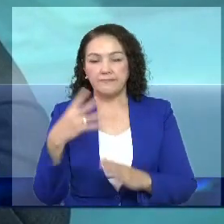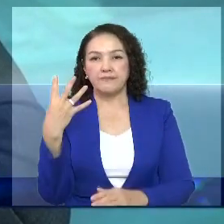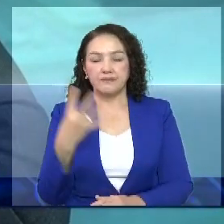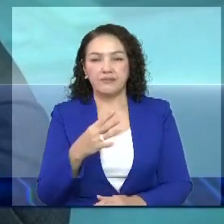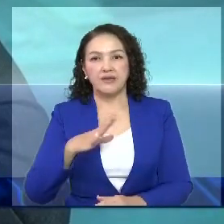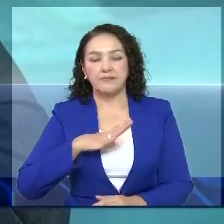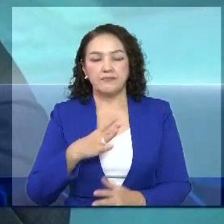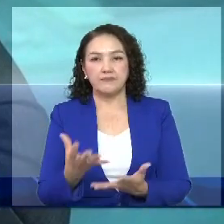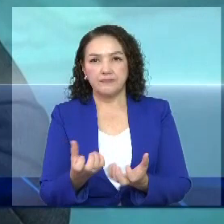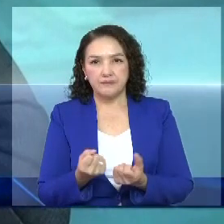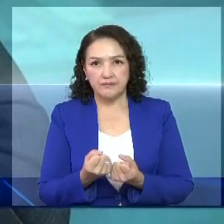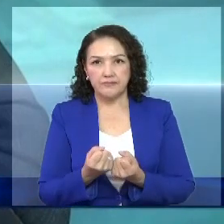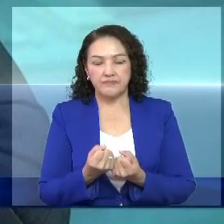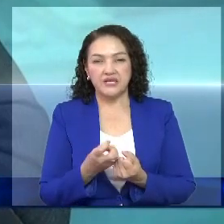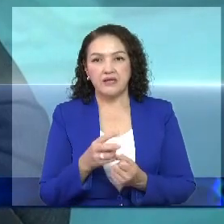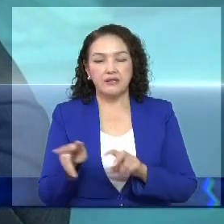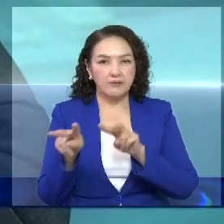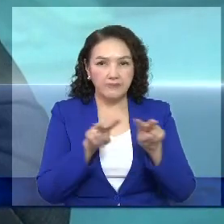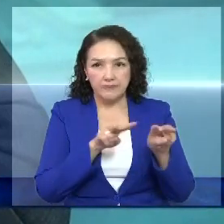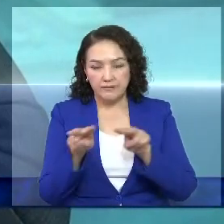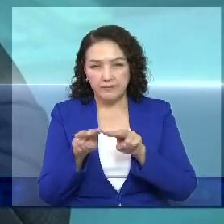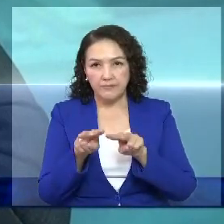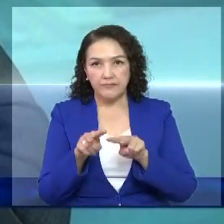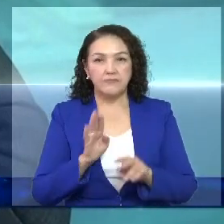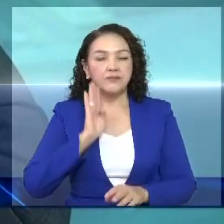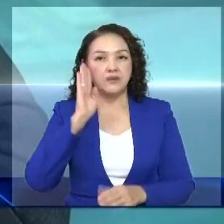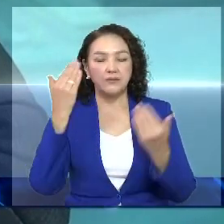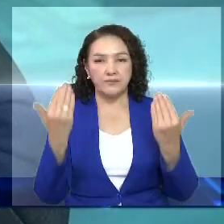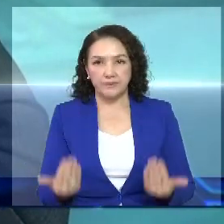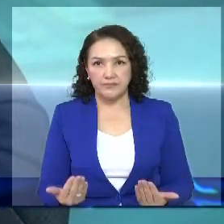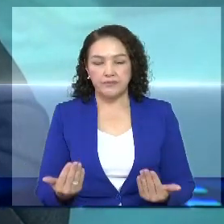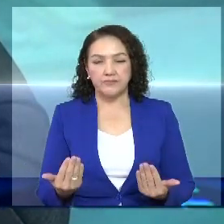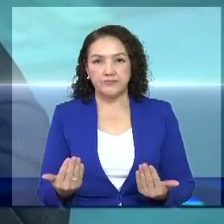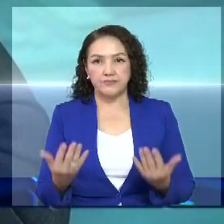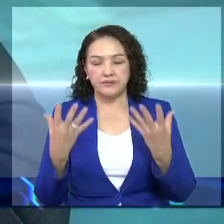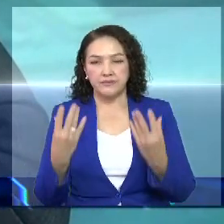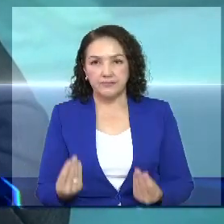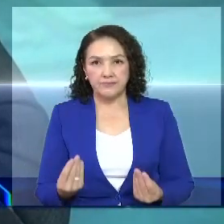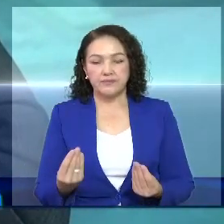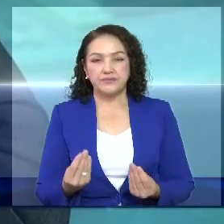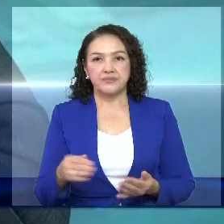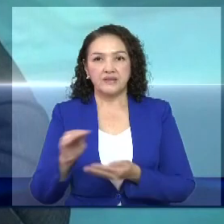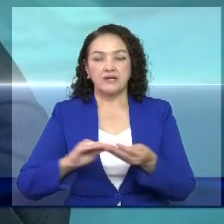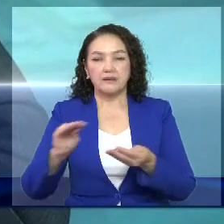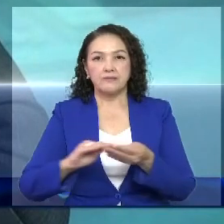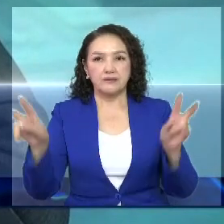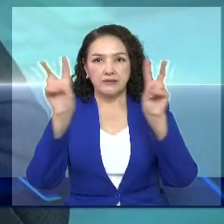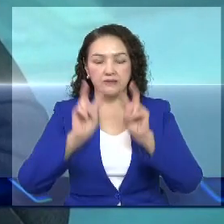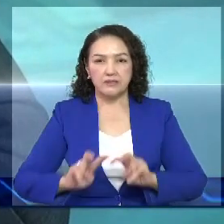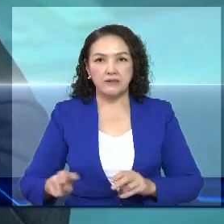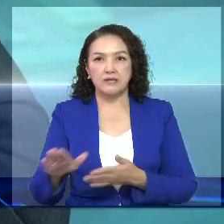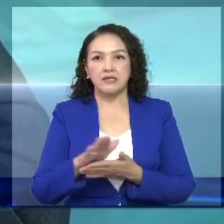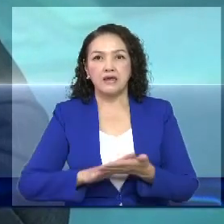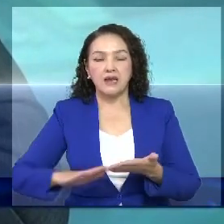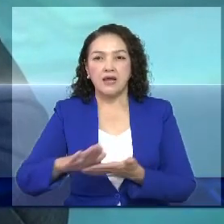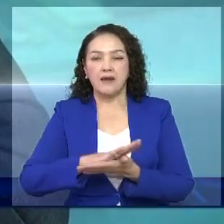были взяты на динамическое наблюдение. На утро сегодняшнего дня при повторном осмотре никаких, в